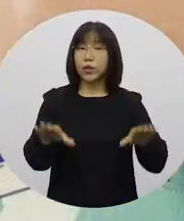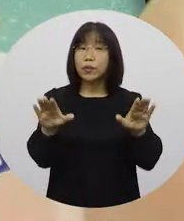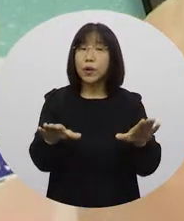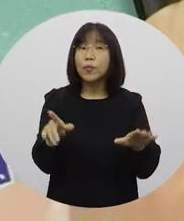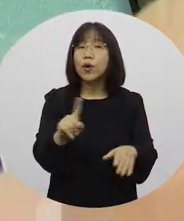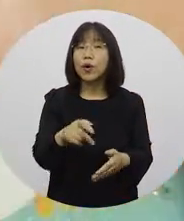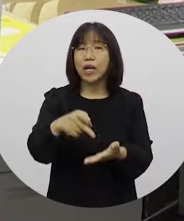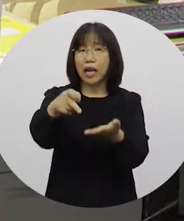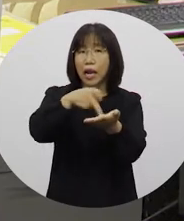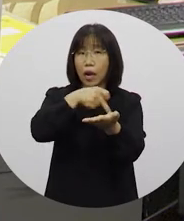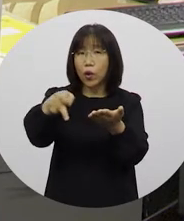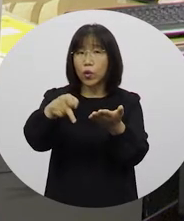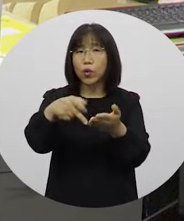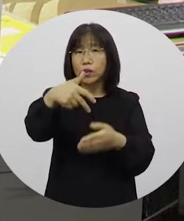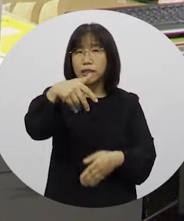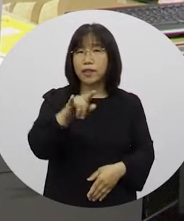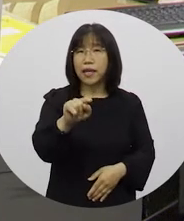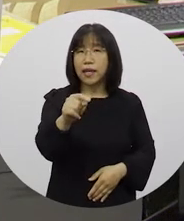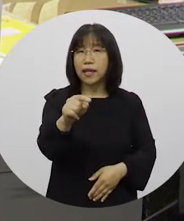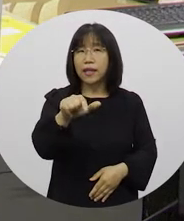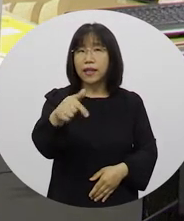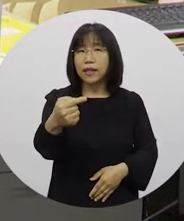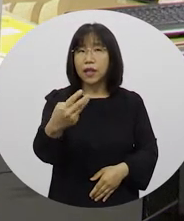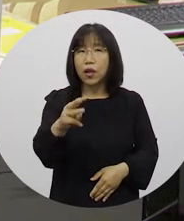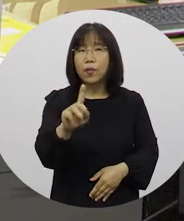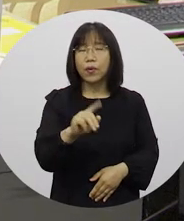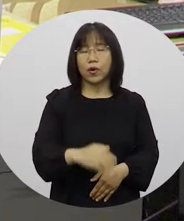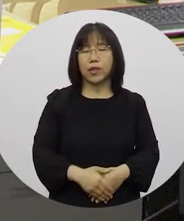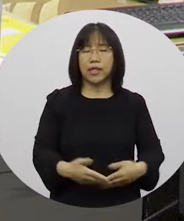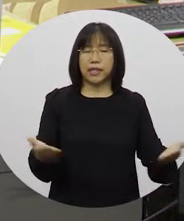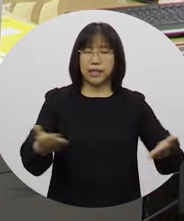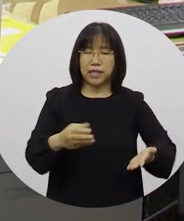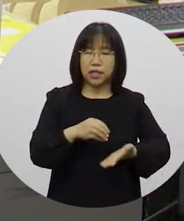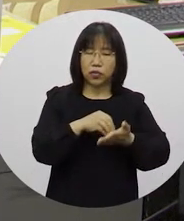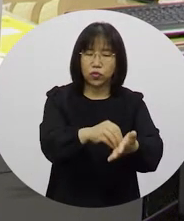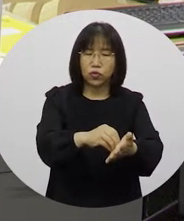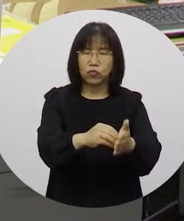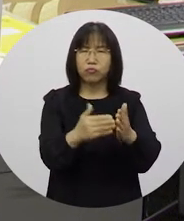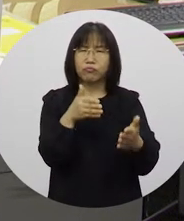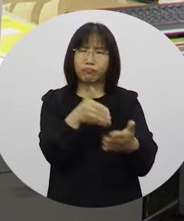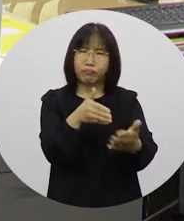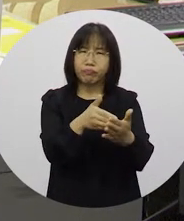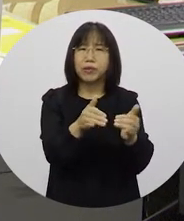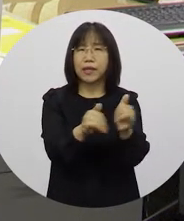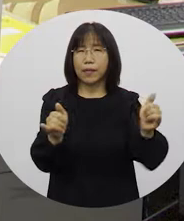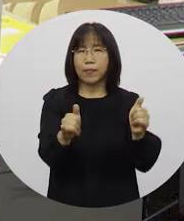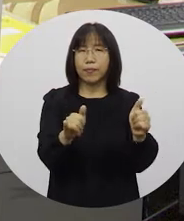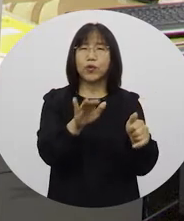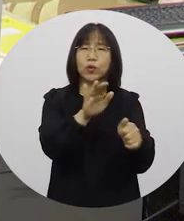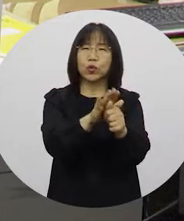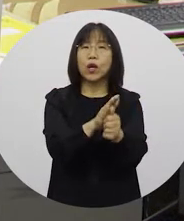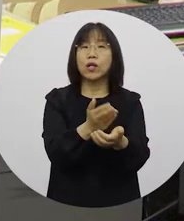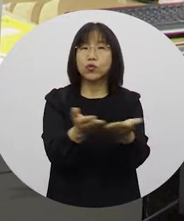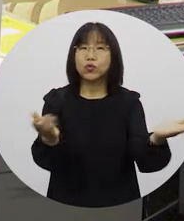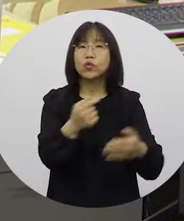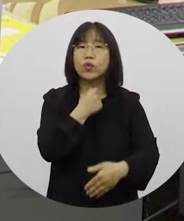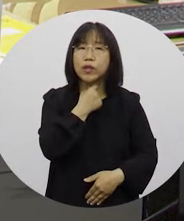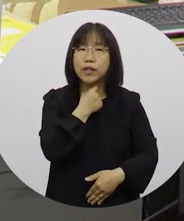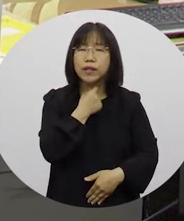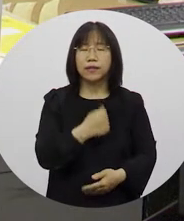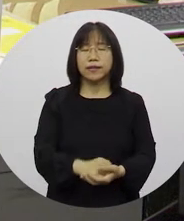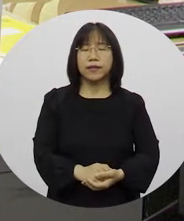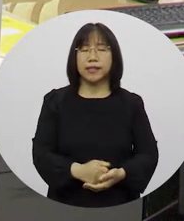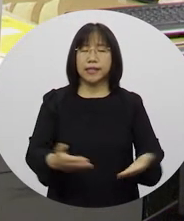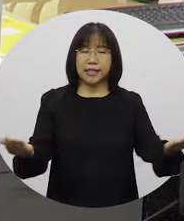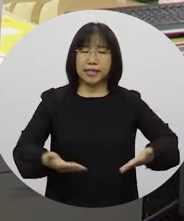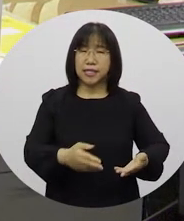이번에 운영되는 카카오톡 채널이 취업에 어려움을 겪고 있는 주민들에게 조금이나마 도움이 되길 바랍니다 누구나 쉽고 빠르게